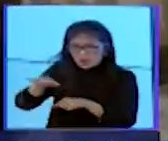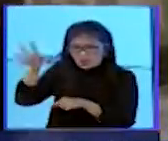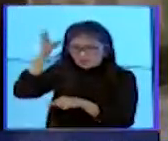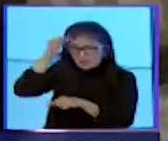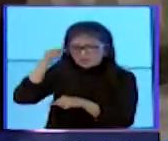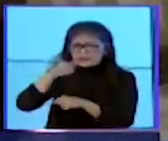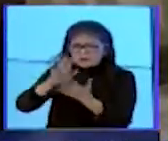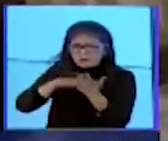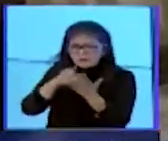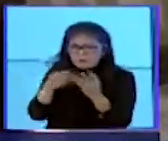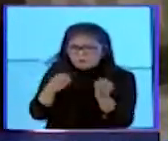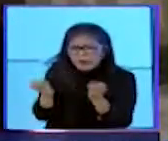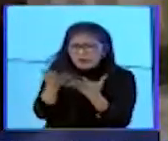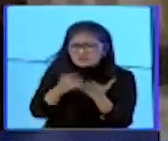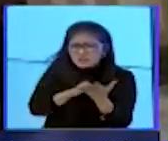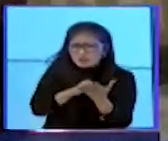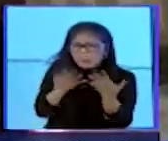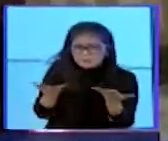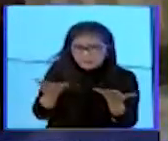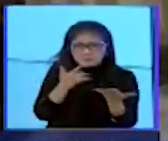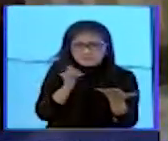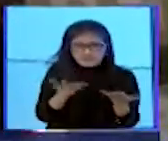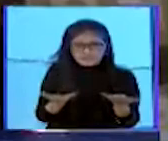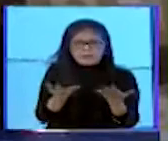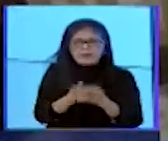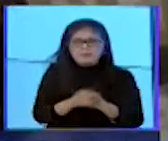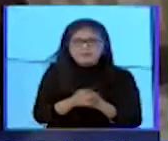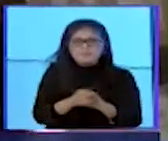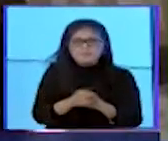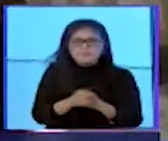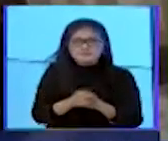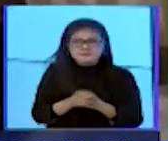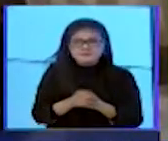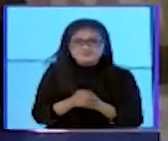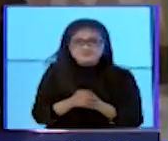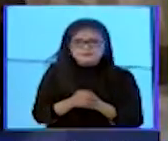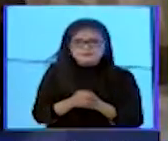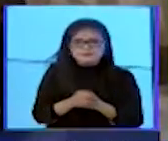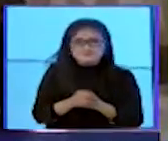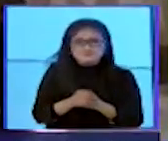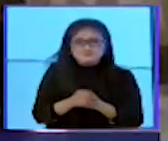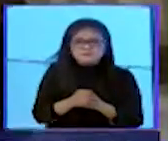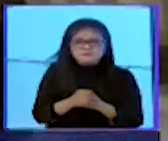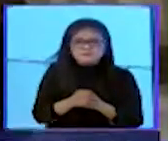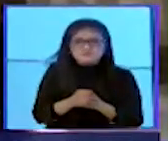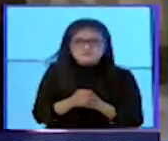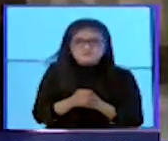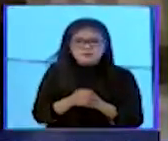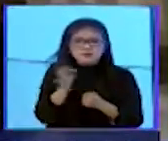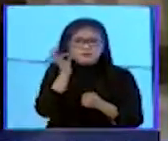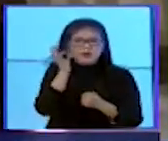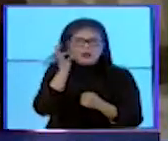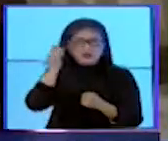darurat ini dengan penyederhanaan jenis Jelaskan di awal tadi oke Hai Ambon Maaf ya putus-putus saya enggak